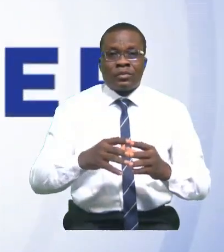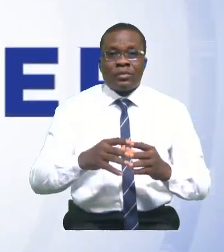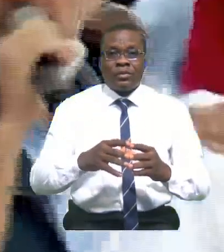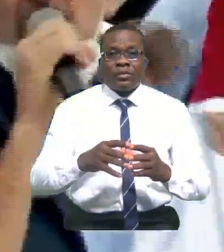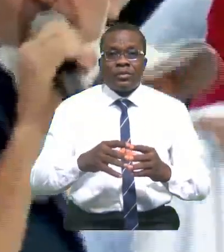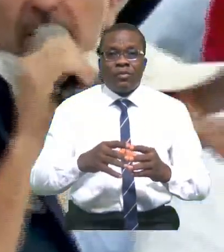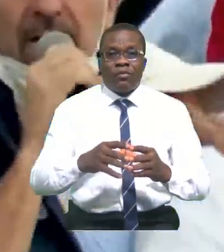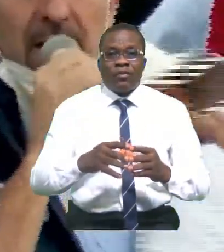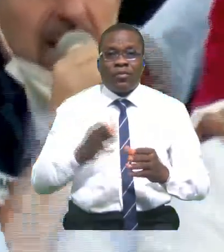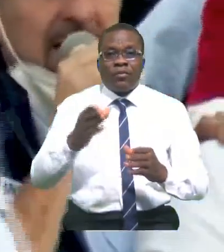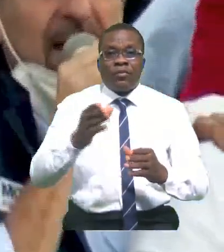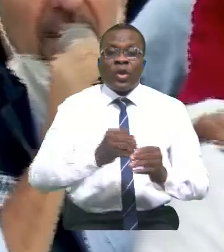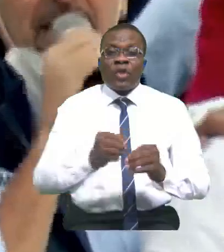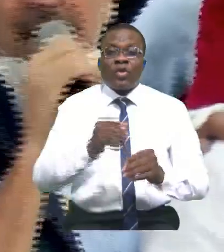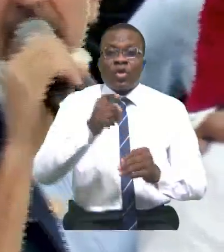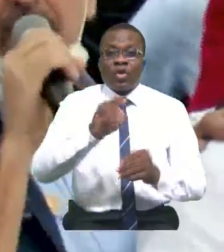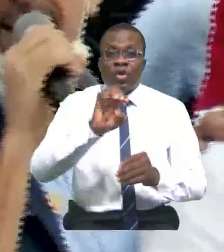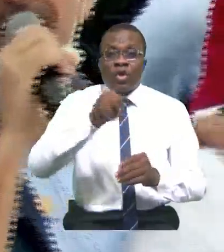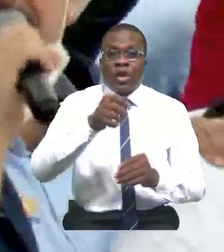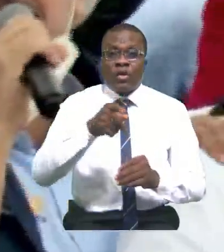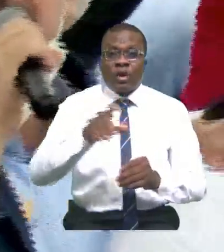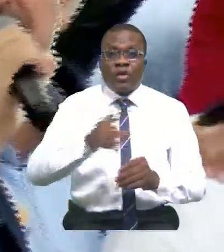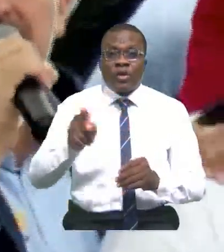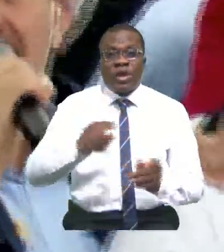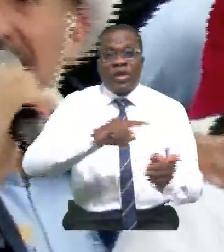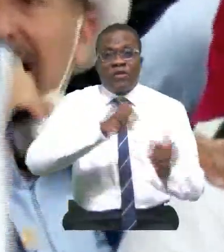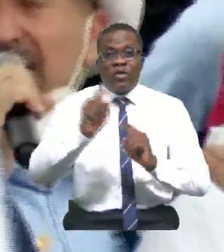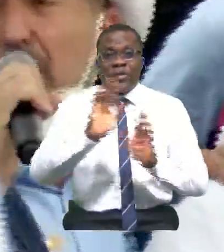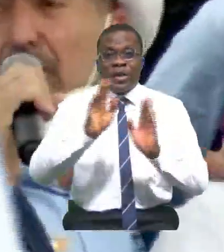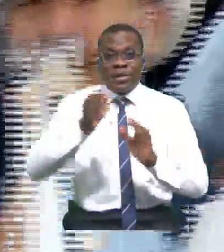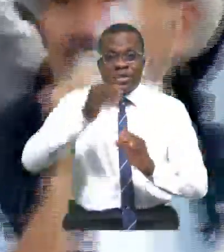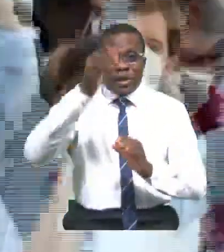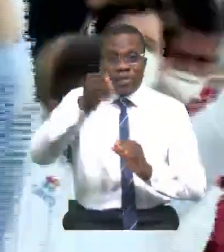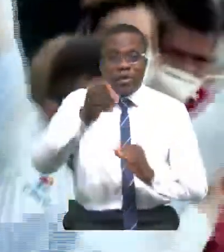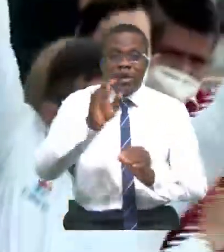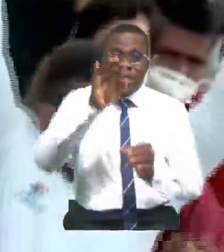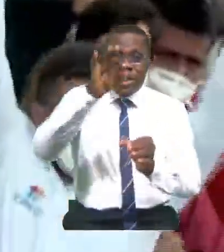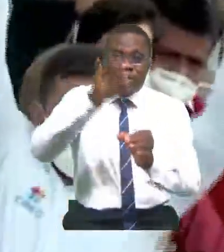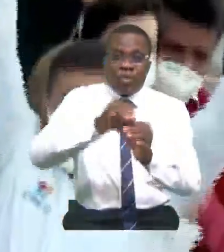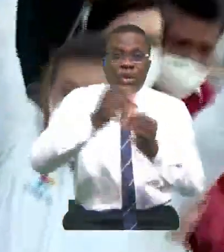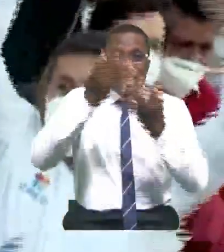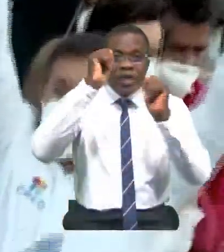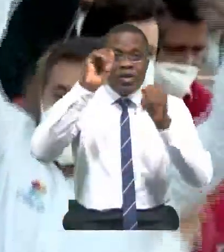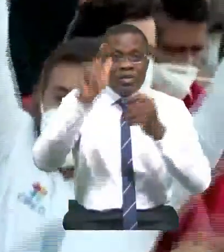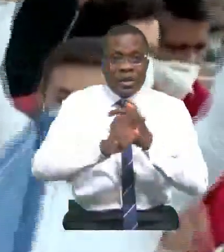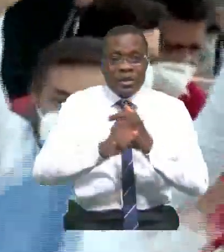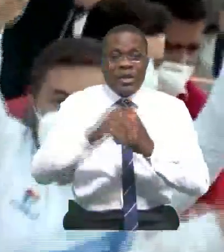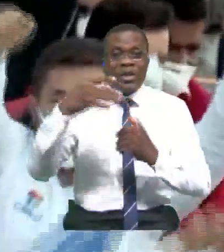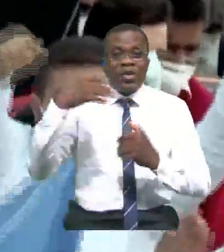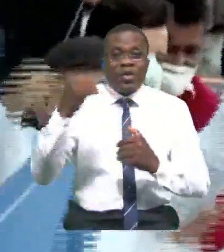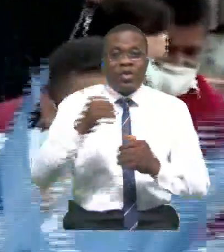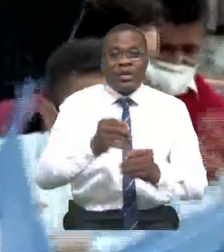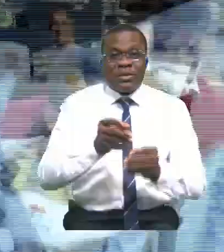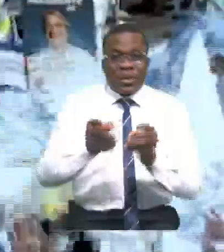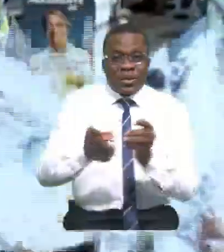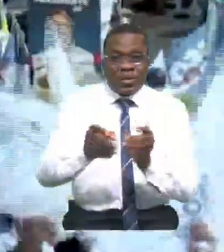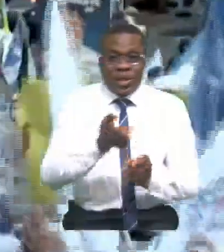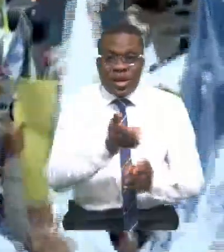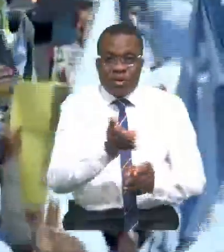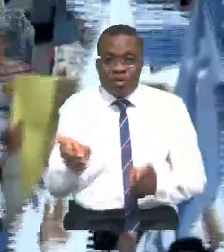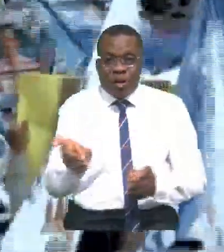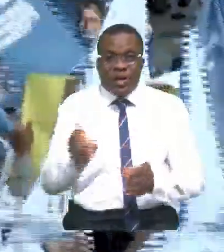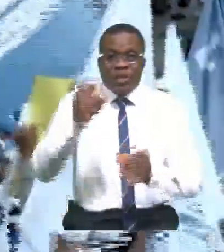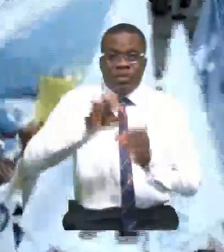général les Équatoriens iront dimanche prochain aux urnes pour élir leur président le candidat de la droite à l'élection